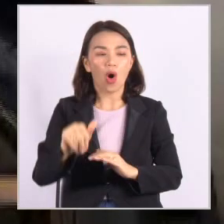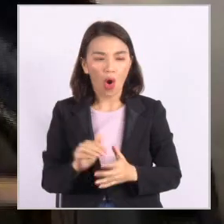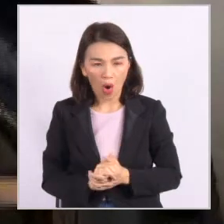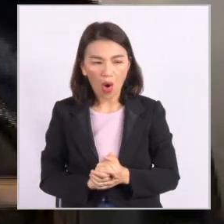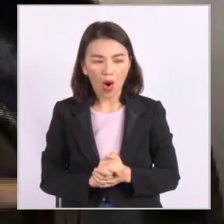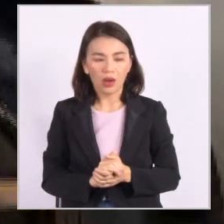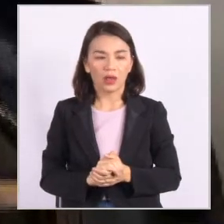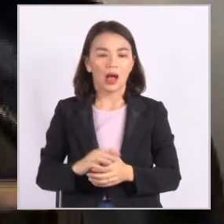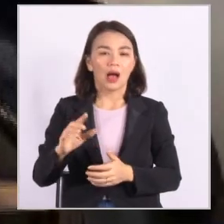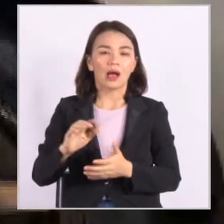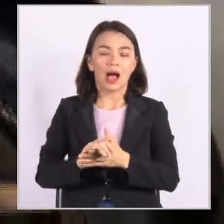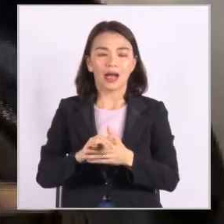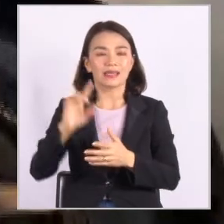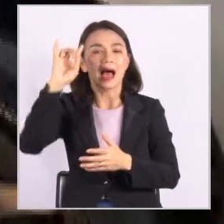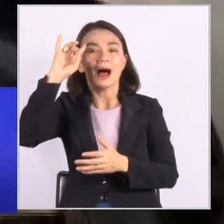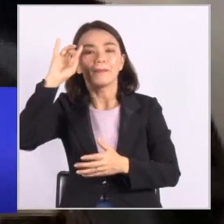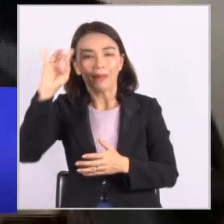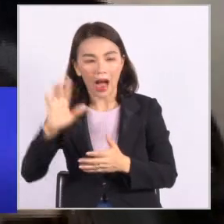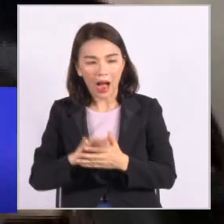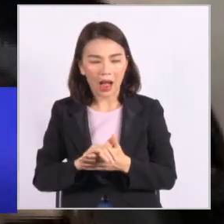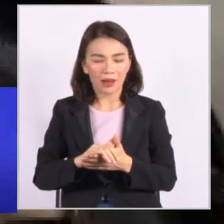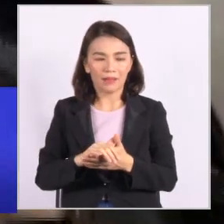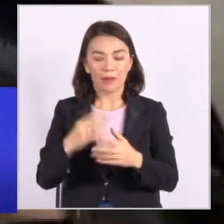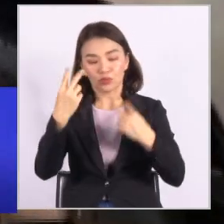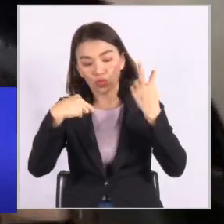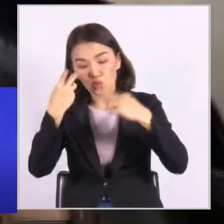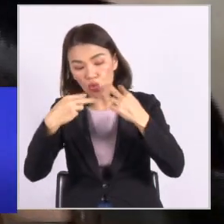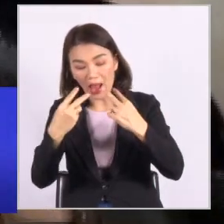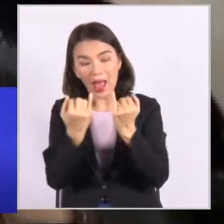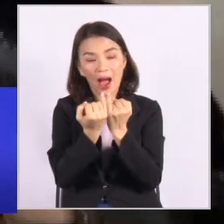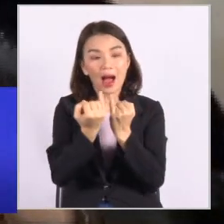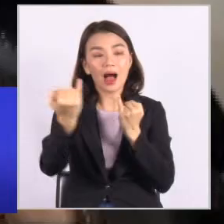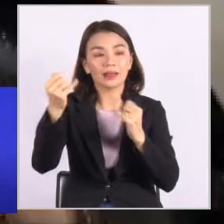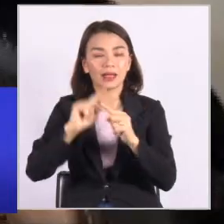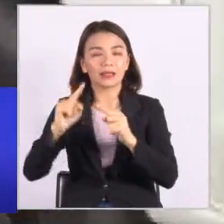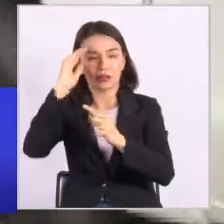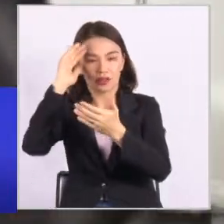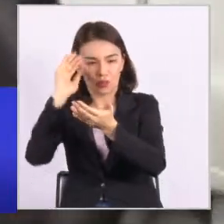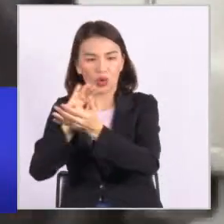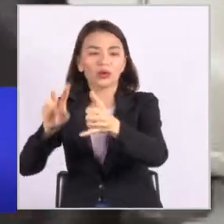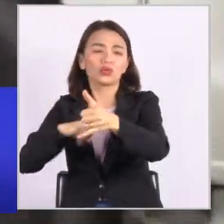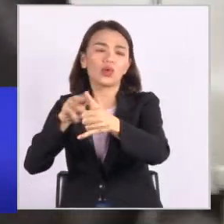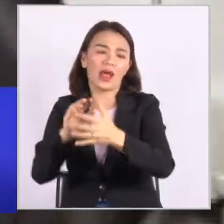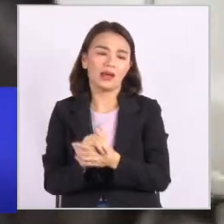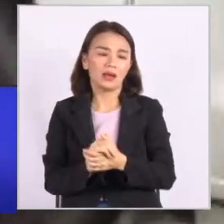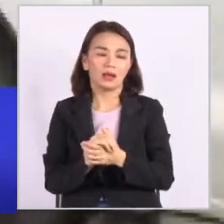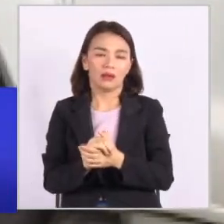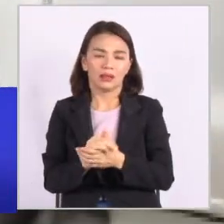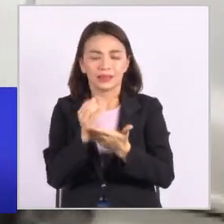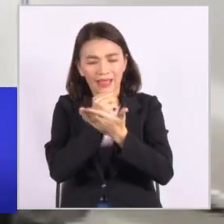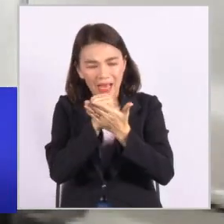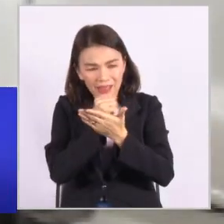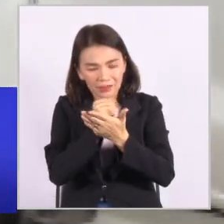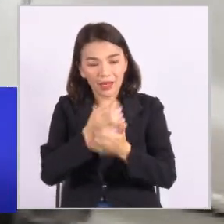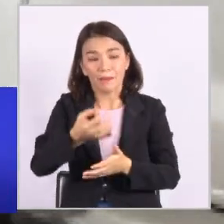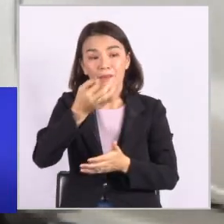บำบัดยาเสพติดค่ะก็ถูกนำตัวไปสอบสวนต่อที่โรงพักนะคะยาเสพติดก็ติดหนักเลยนะคะเขาให้ไป